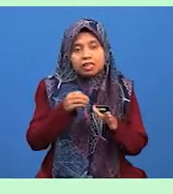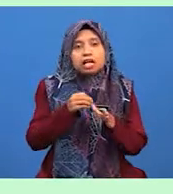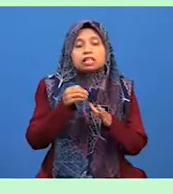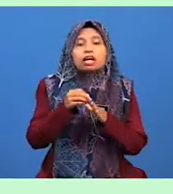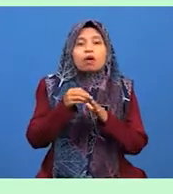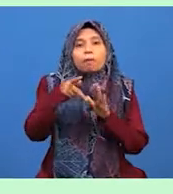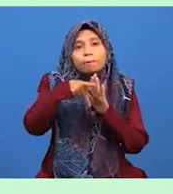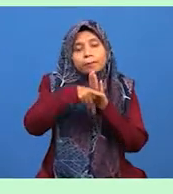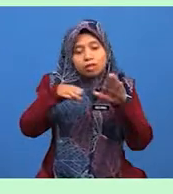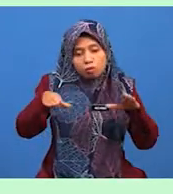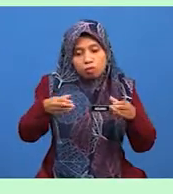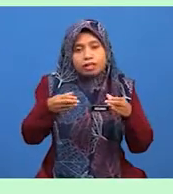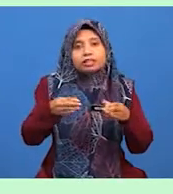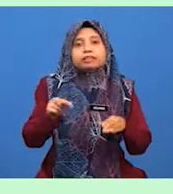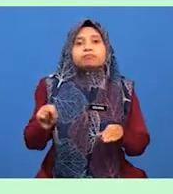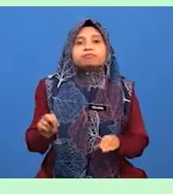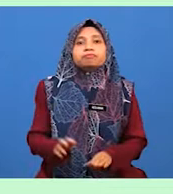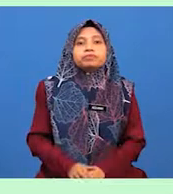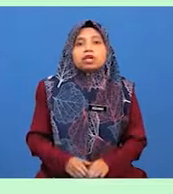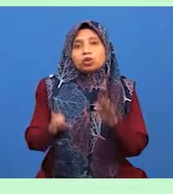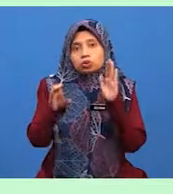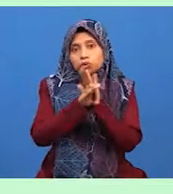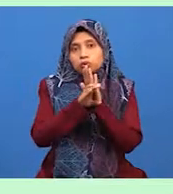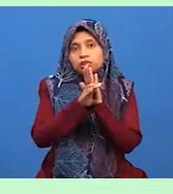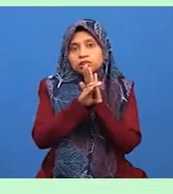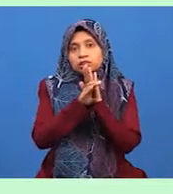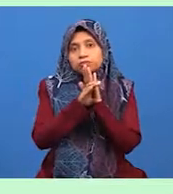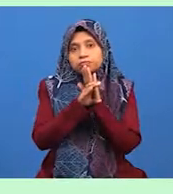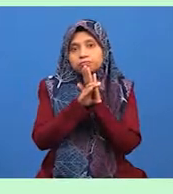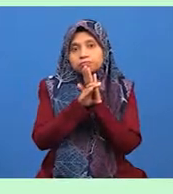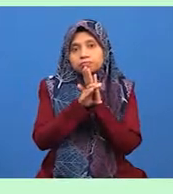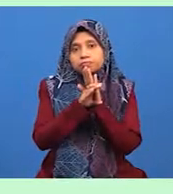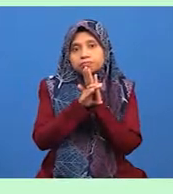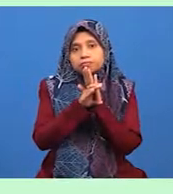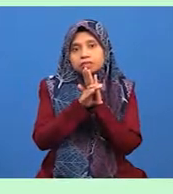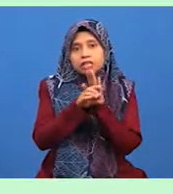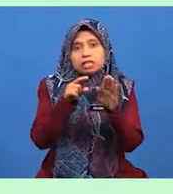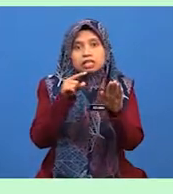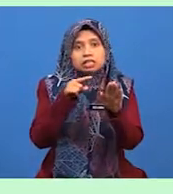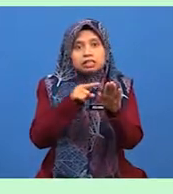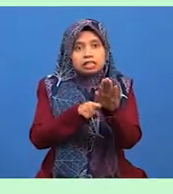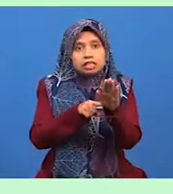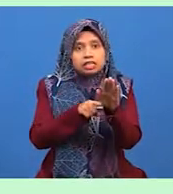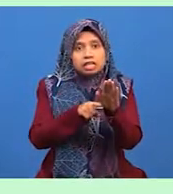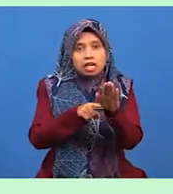atau perbuatan. Contohnya seperti di